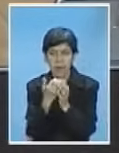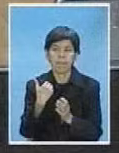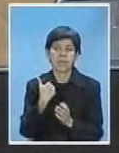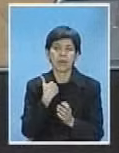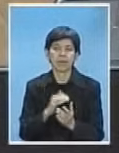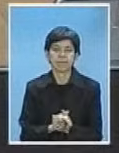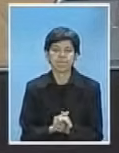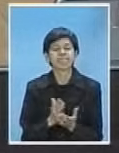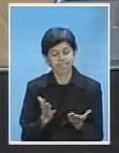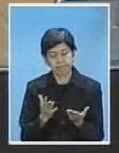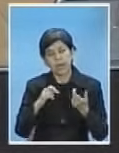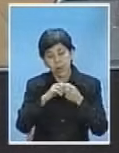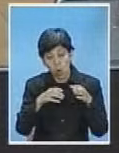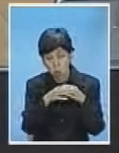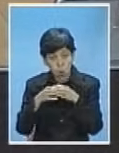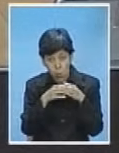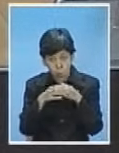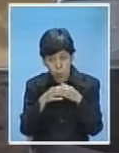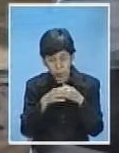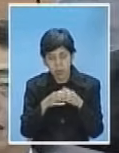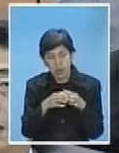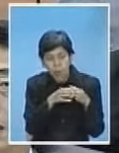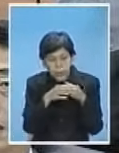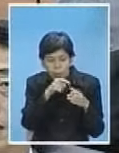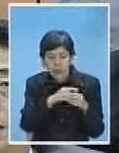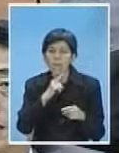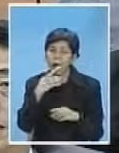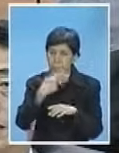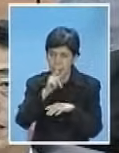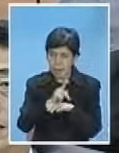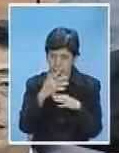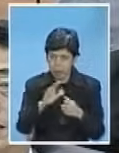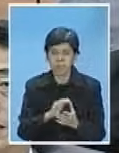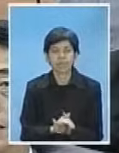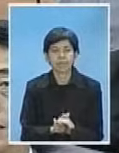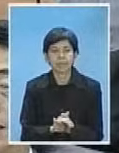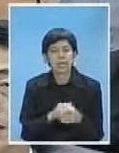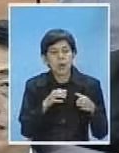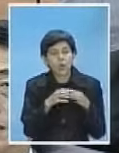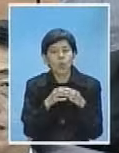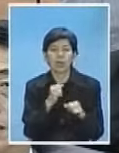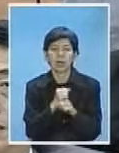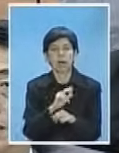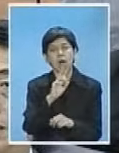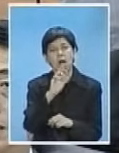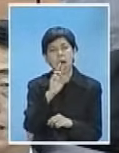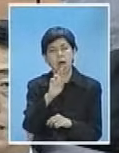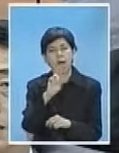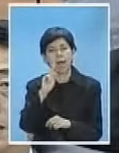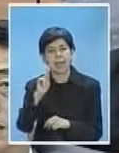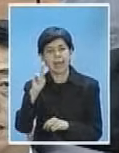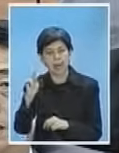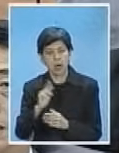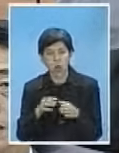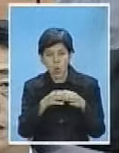ดจึงได้เกิดกลุ่มจรยุทธน้อยที่ผมกราบเรียนท่านประธานไปนั่นคือกลุ่ม RKK